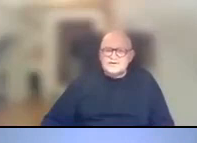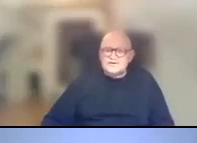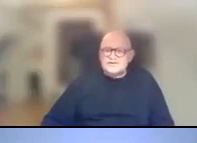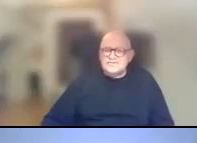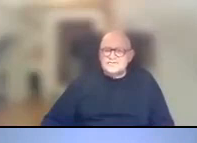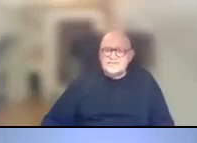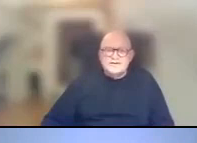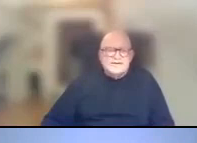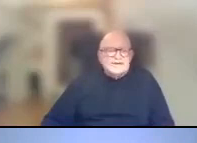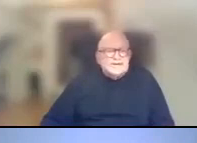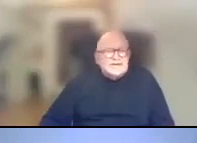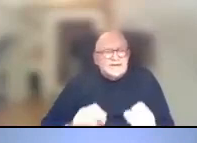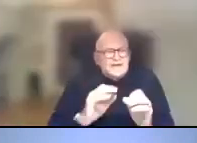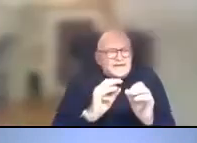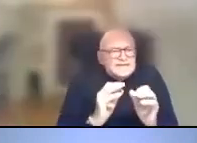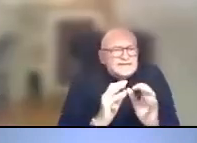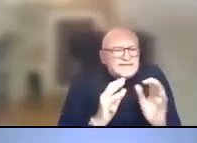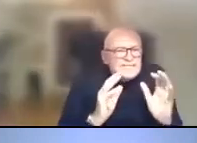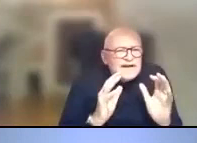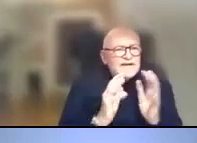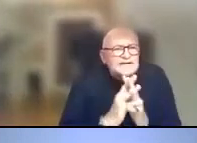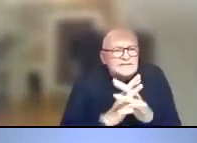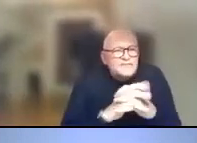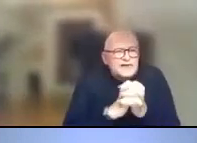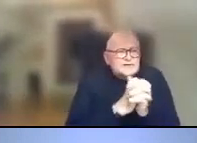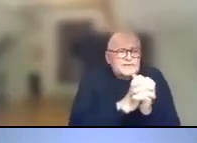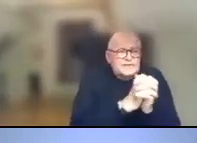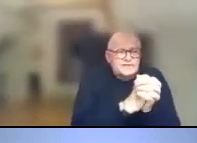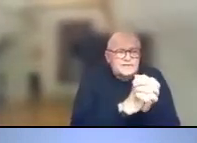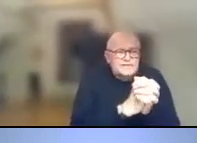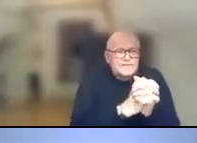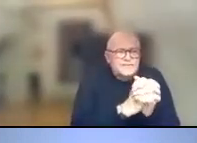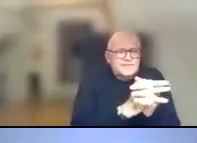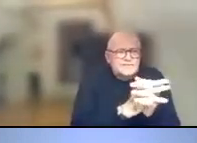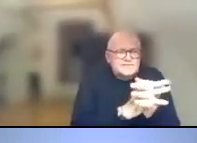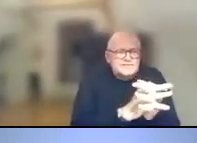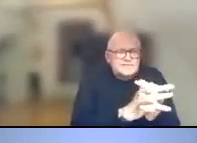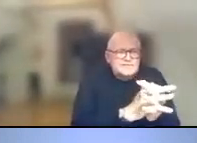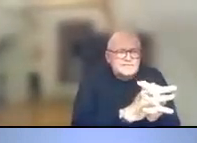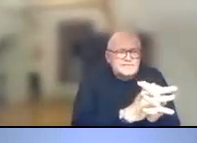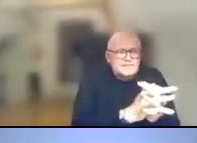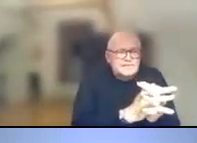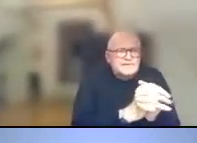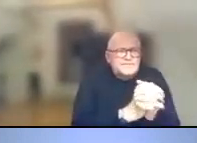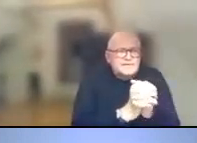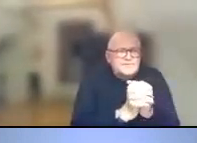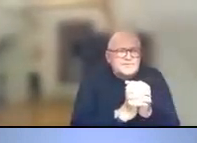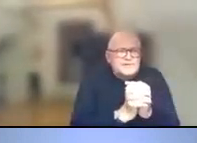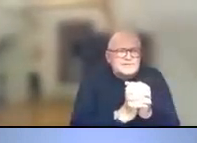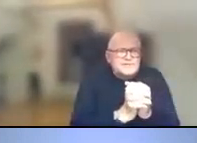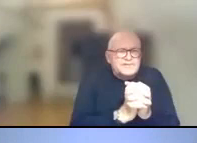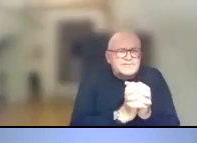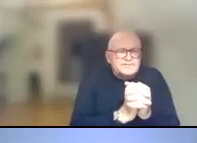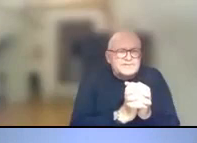noch schlechter. Sehen Sie, das markanteste Beispiel für diesen